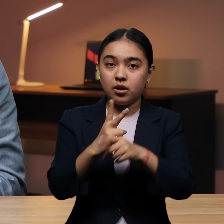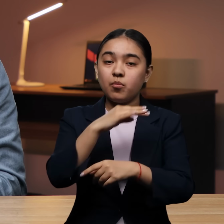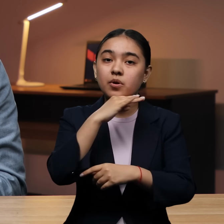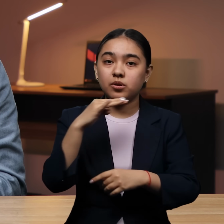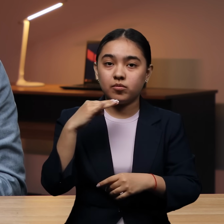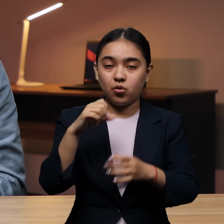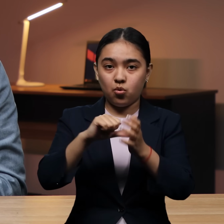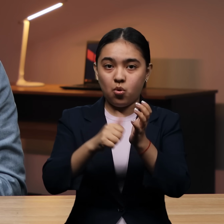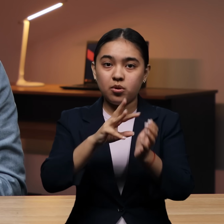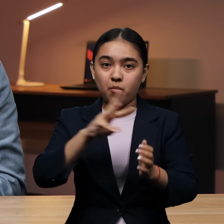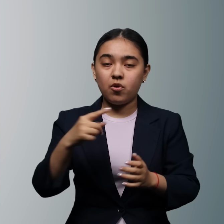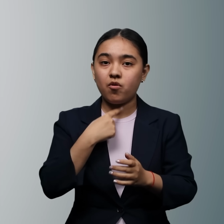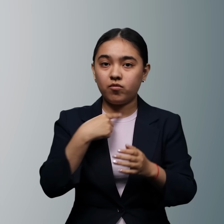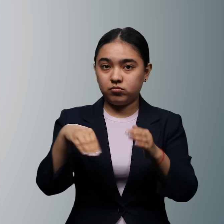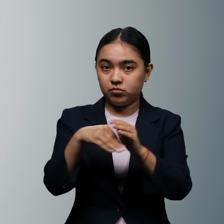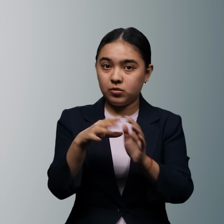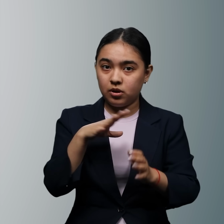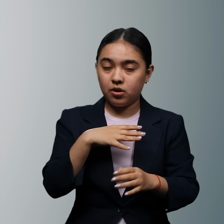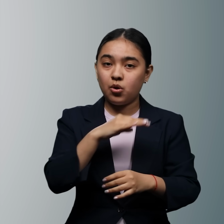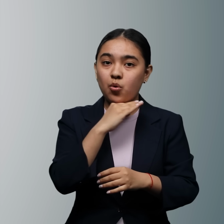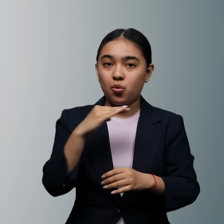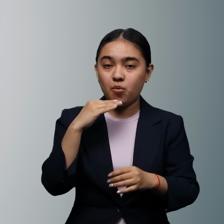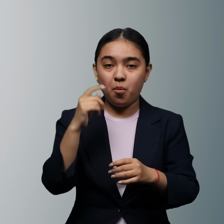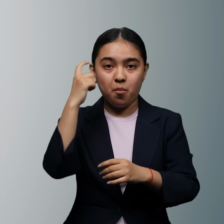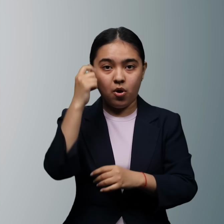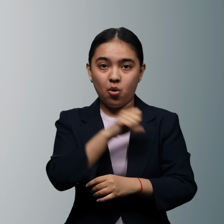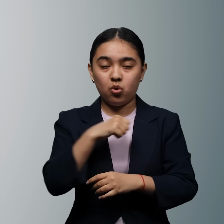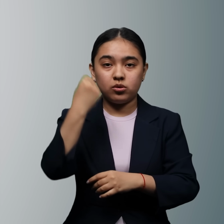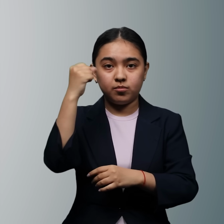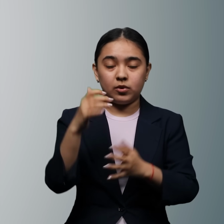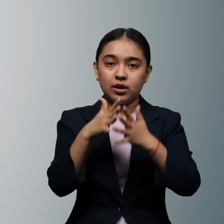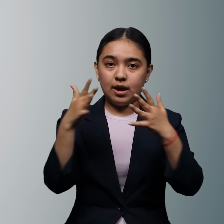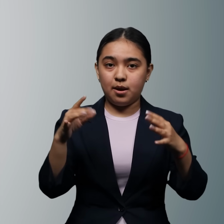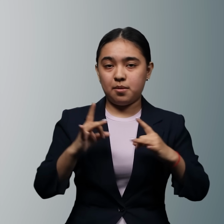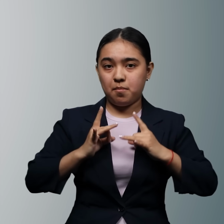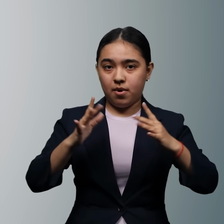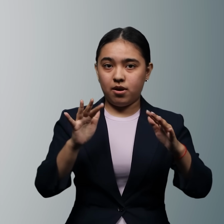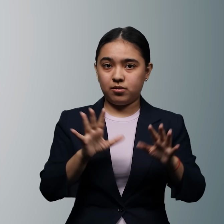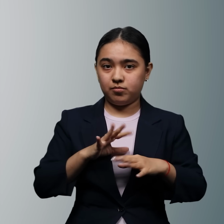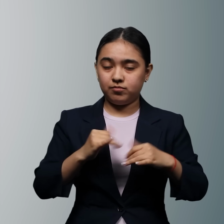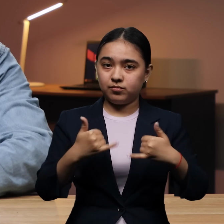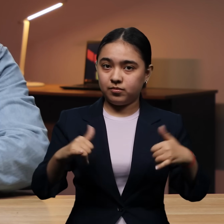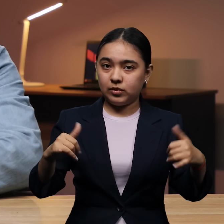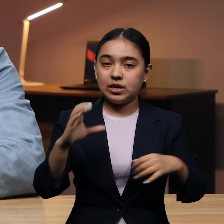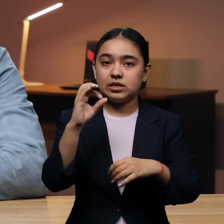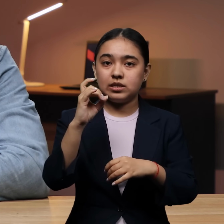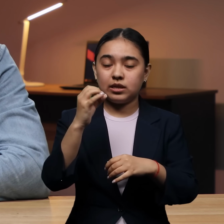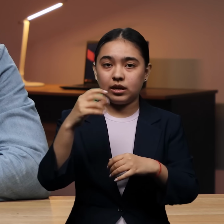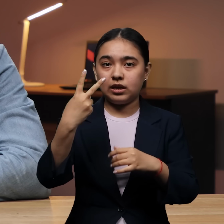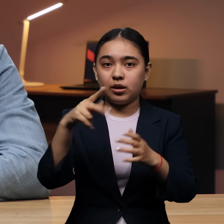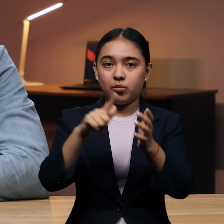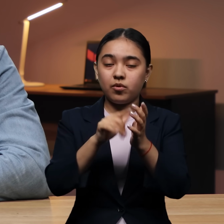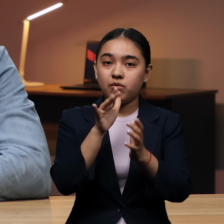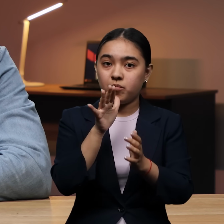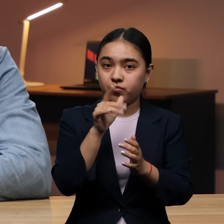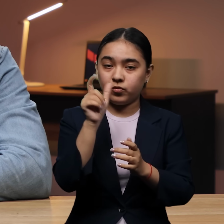ko'p, 16 million ovoz to'plandi. Kutilganidek ko'plab mahallalar o'z g'alabasini katta bayram qilib nishonladi. Sergelida 27